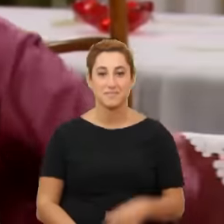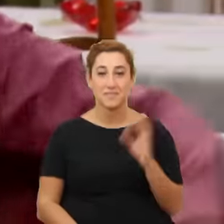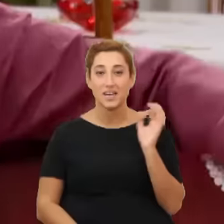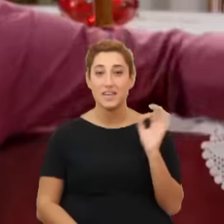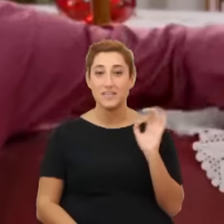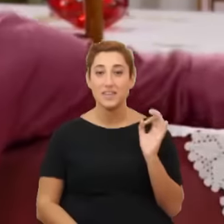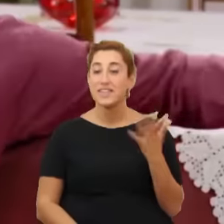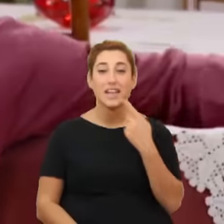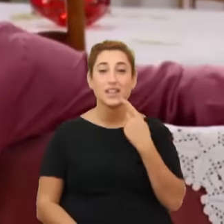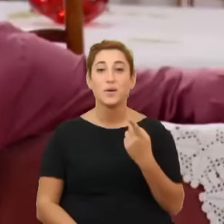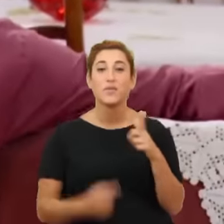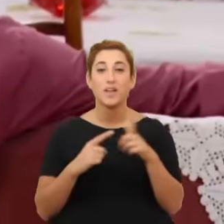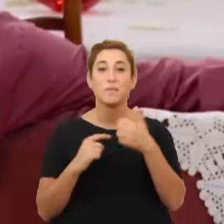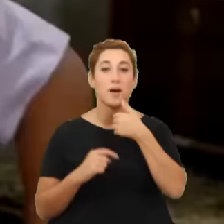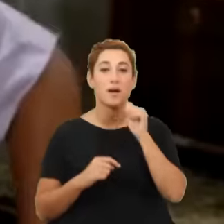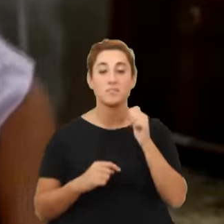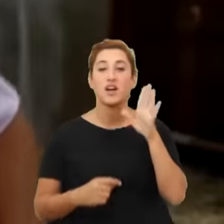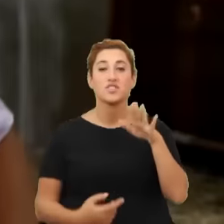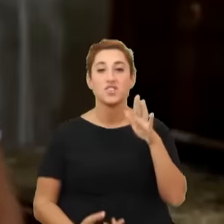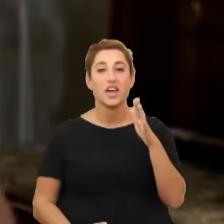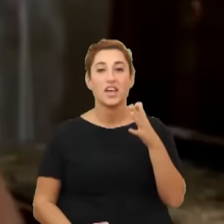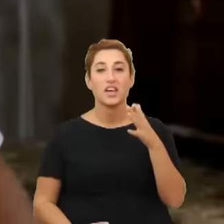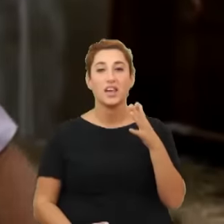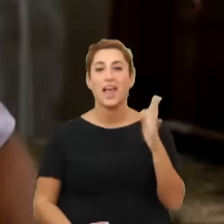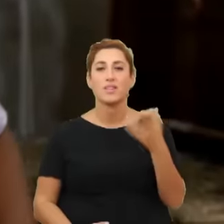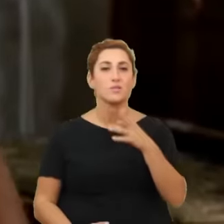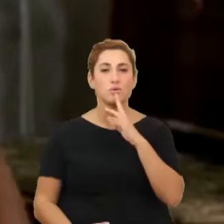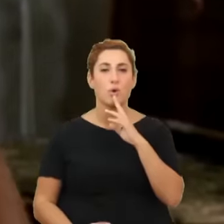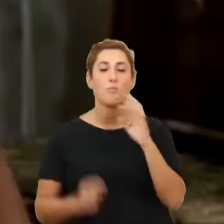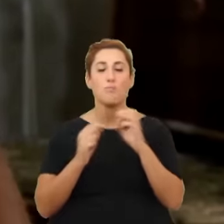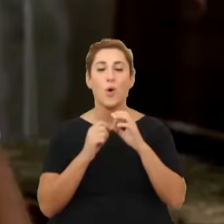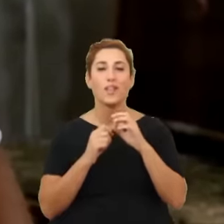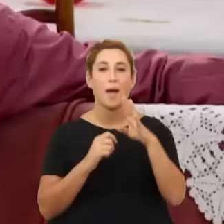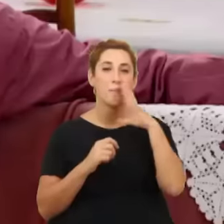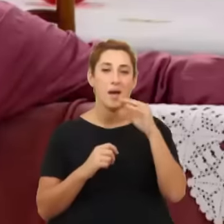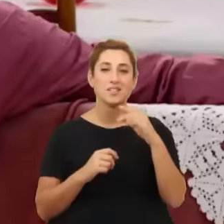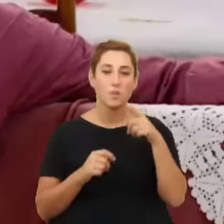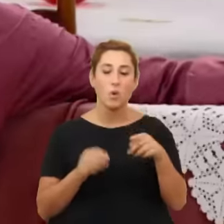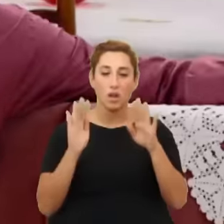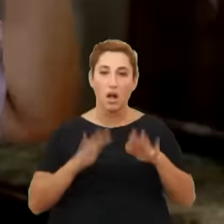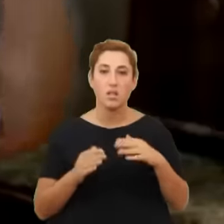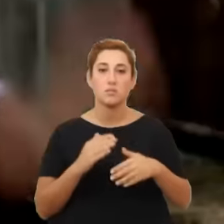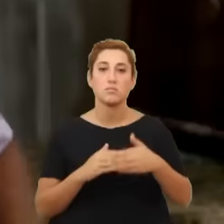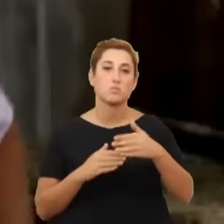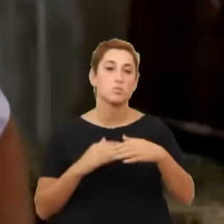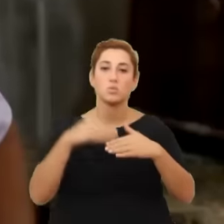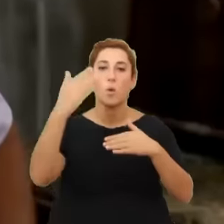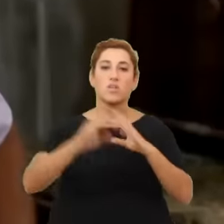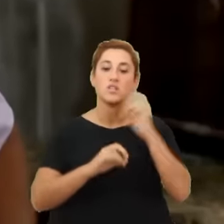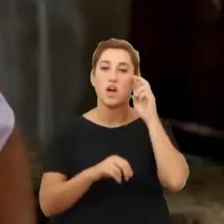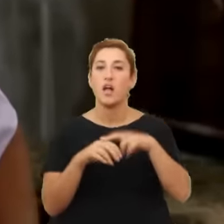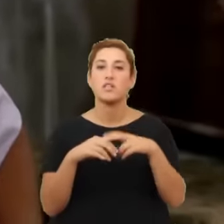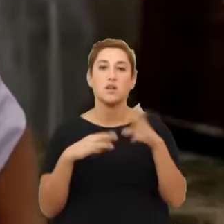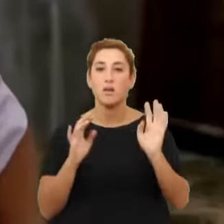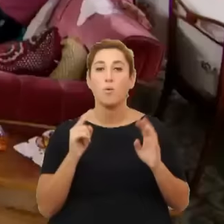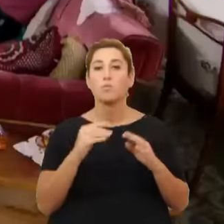Evet. Evet, ne diyordun Fehmi abi? Şimdi şöyle bir şey var, ben en son böğürtlenli pastada kaldım ya. Ondan, ondan sonrasını hiç